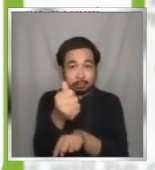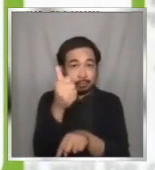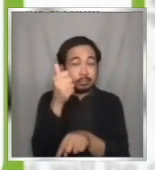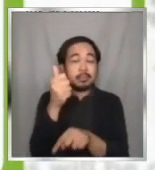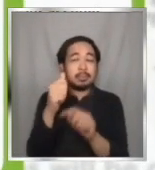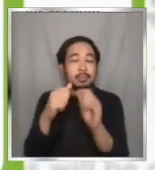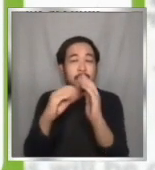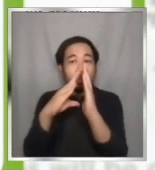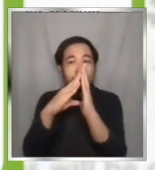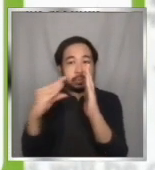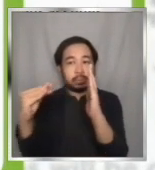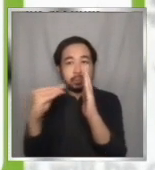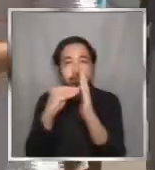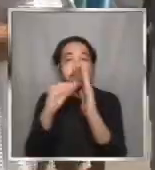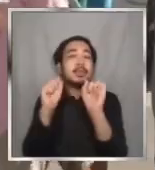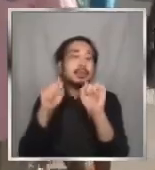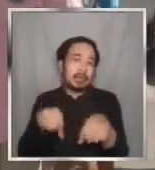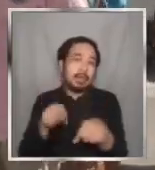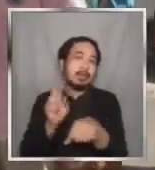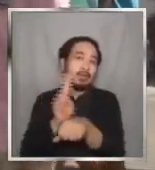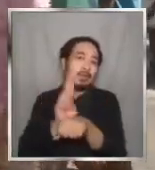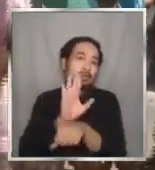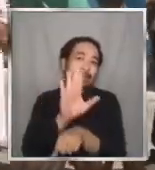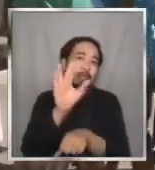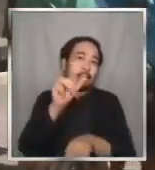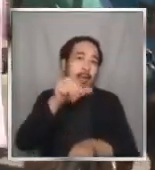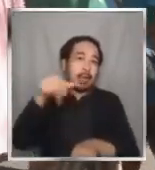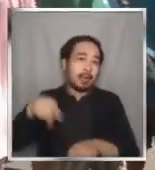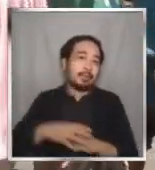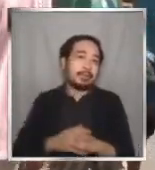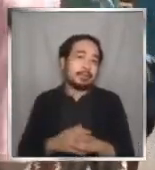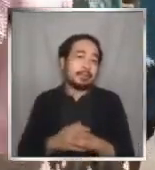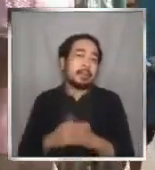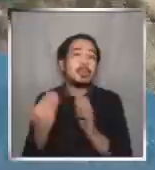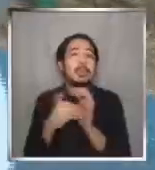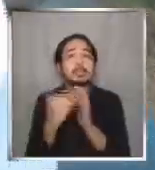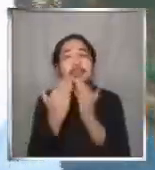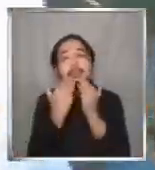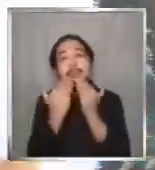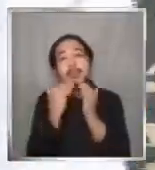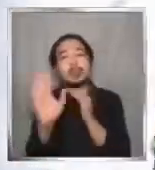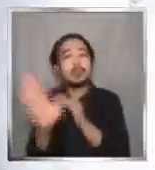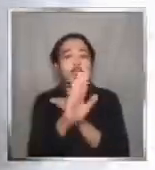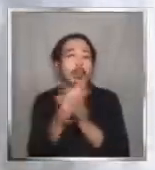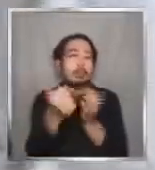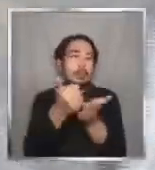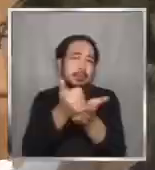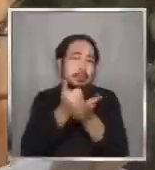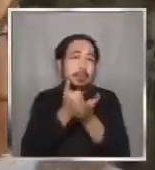gamit ang inyong PayMaya app. Maraming salamat po sa inyong lahat. Dahil po sa inyo,